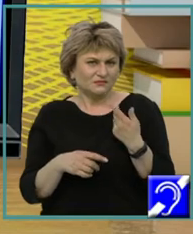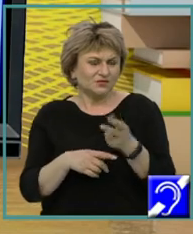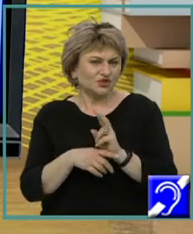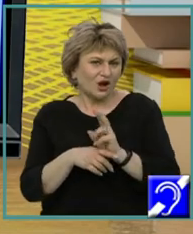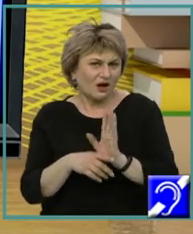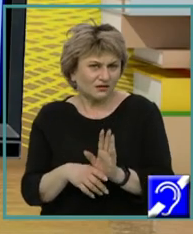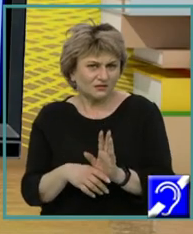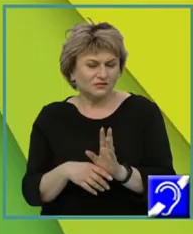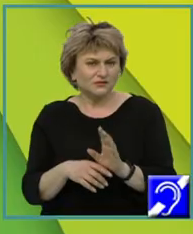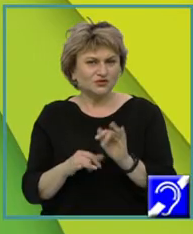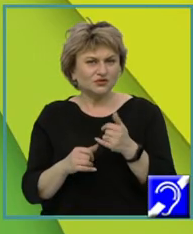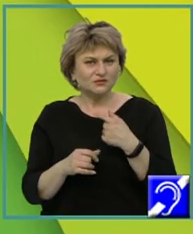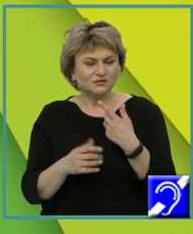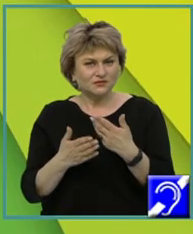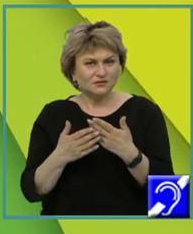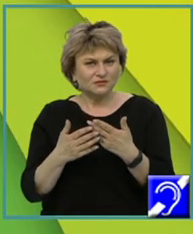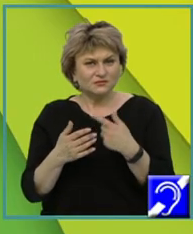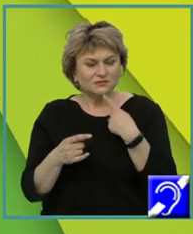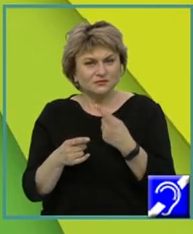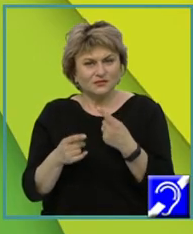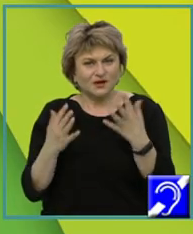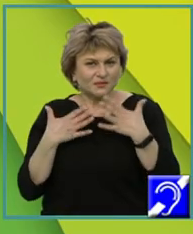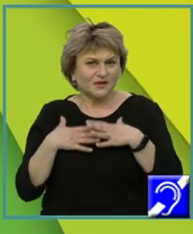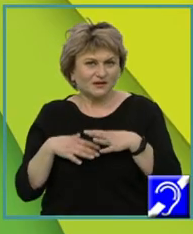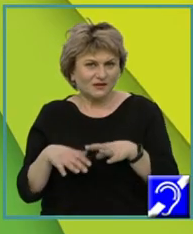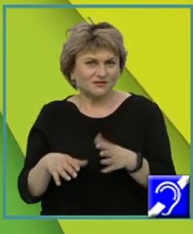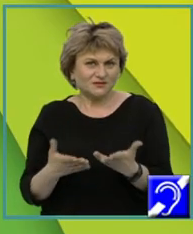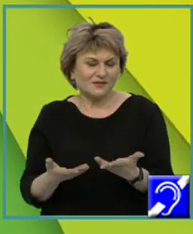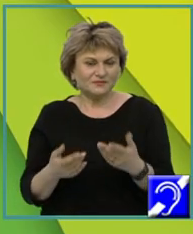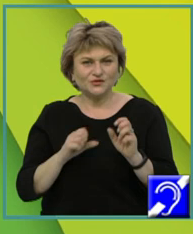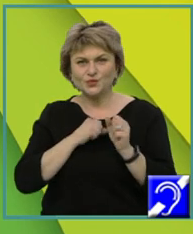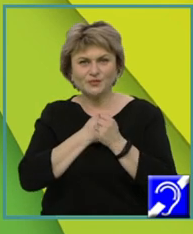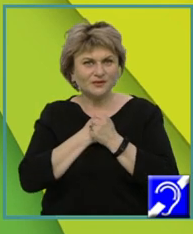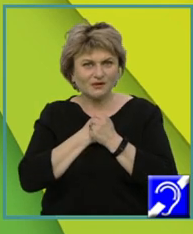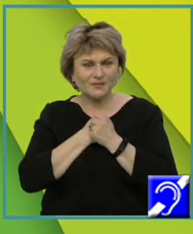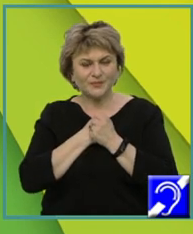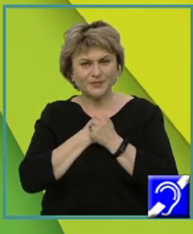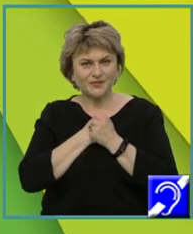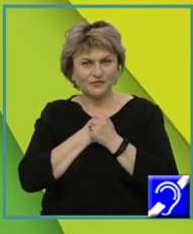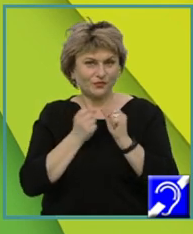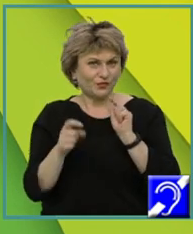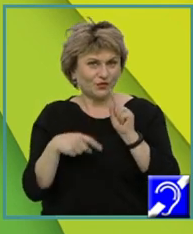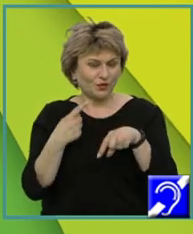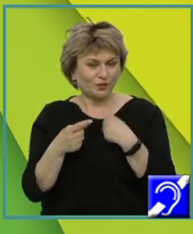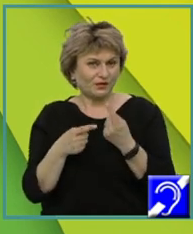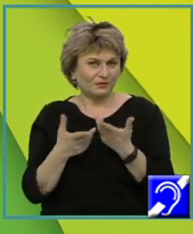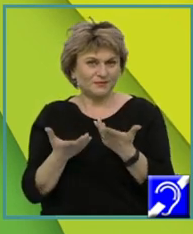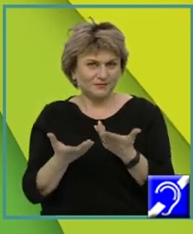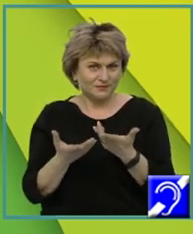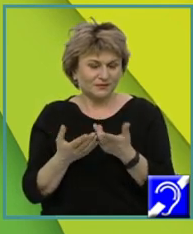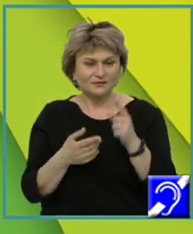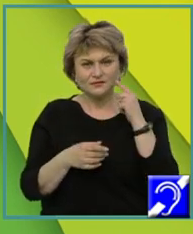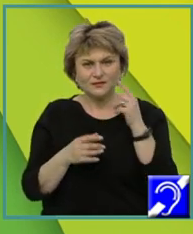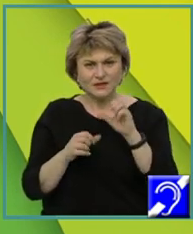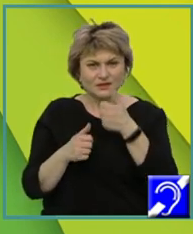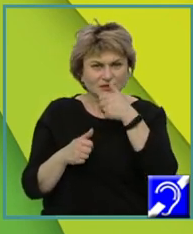aminte nu excludă Iată admirația și iubirea apoi începe Chinul mă gândeam